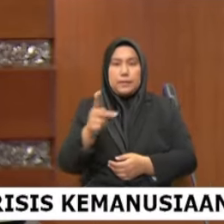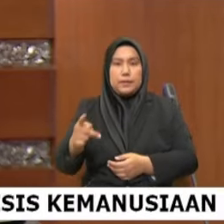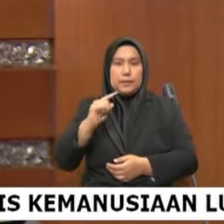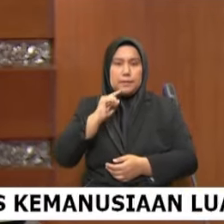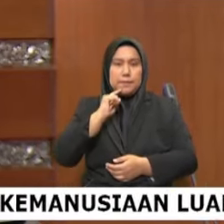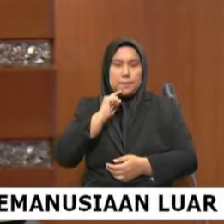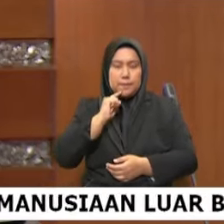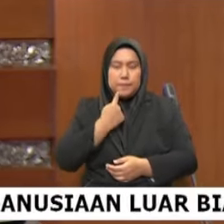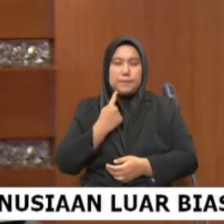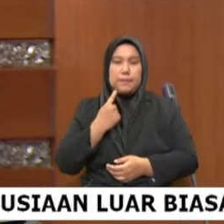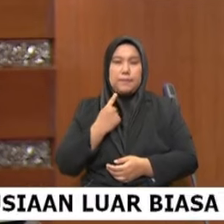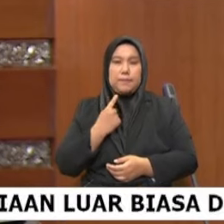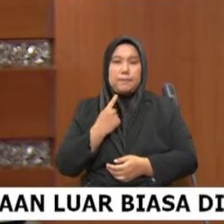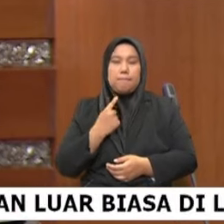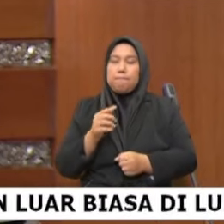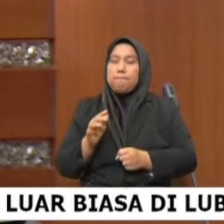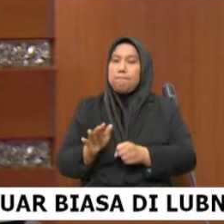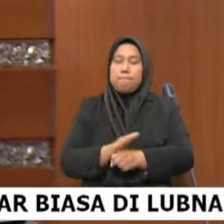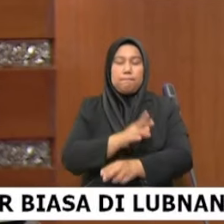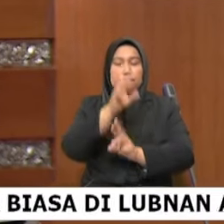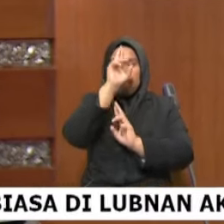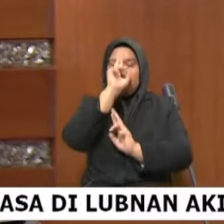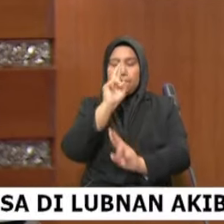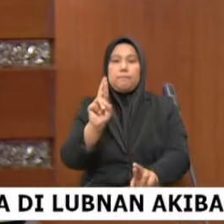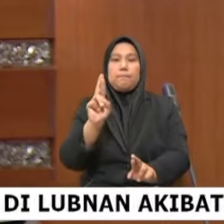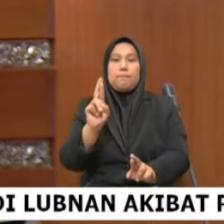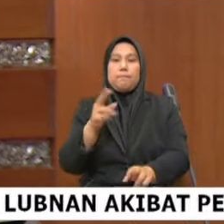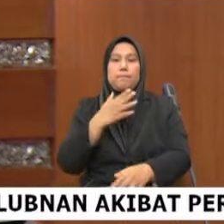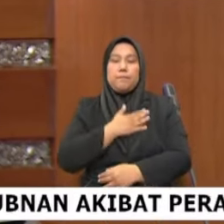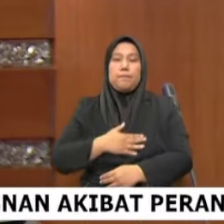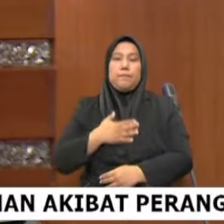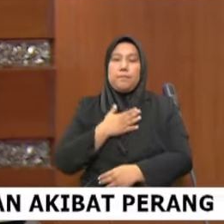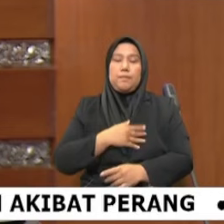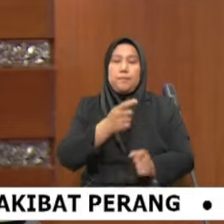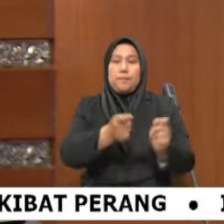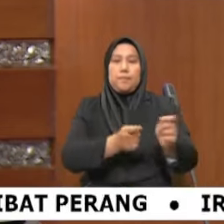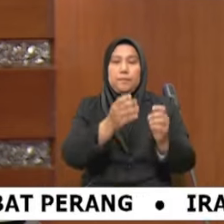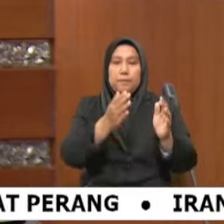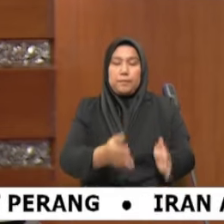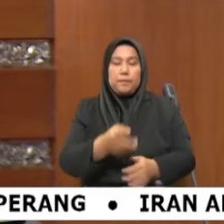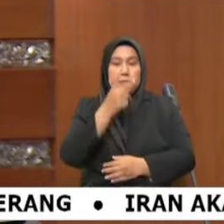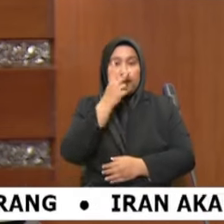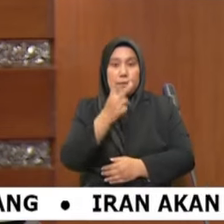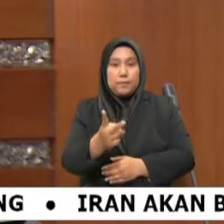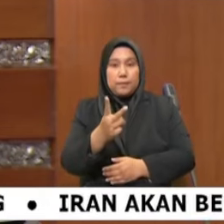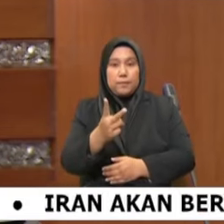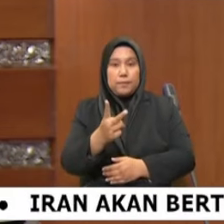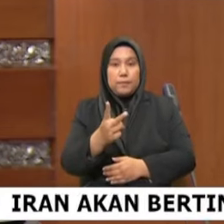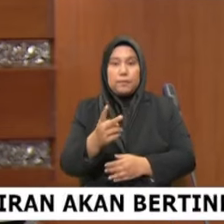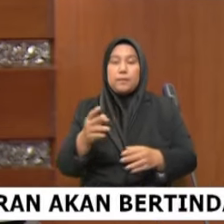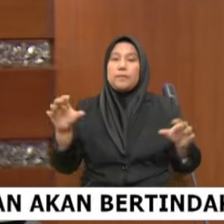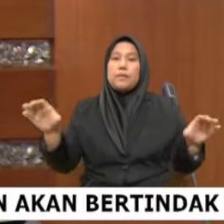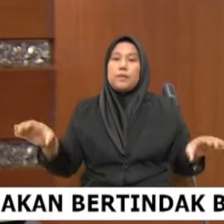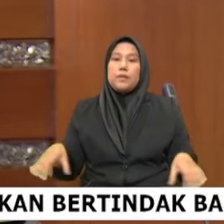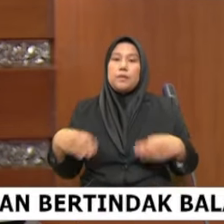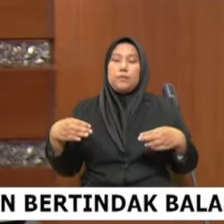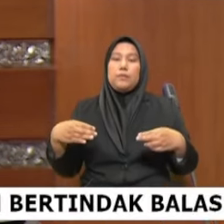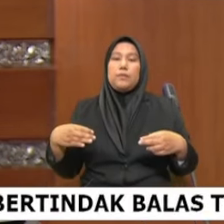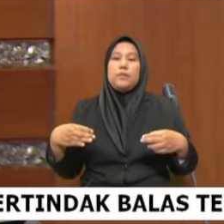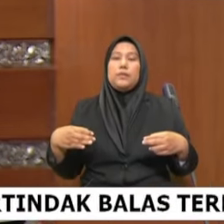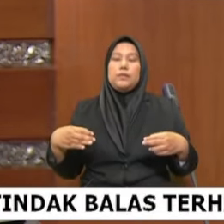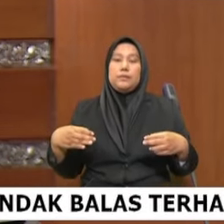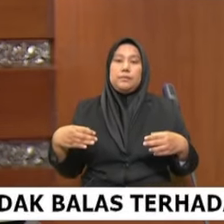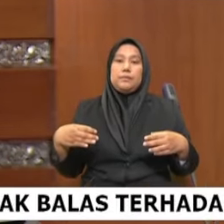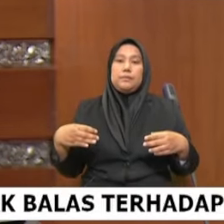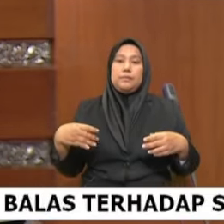dengan penuh takzim, dengan penuh hormat memohon Tuan Speaker melihat semula kalau boleh membuat ruling atas perkara